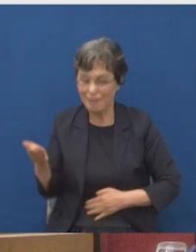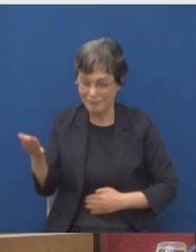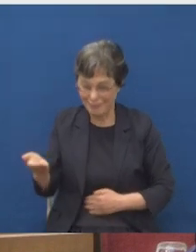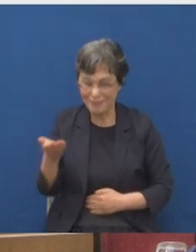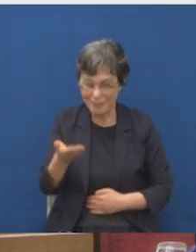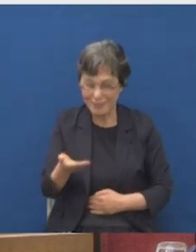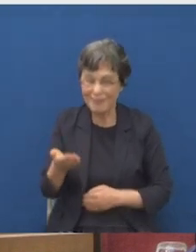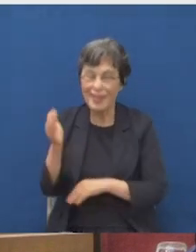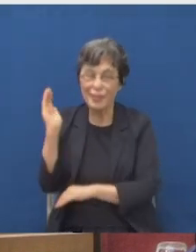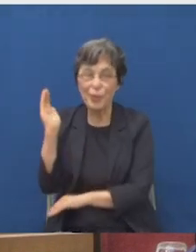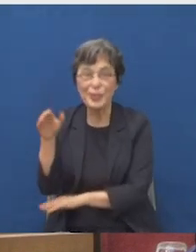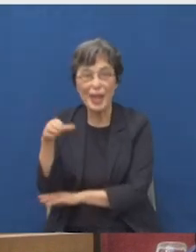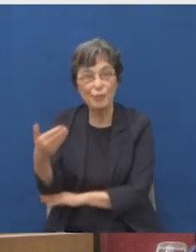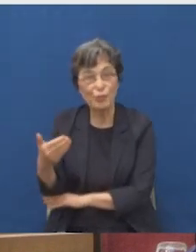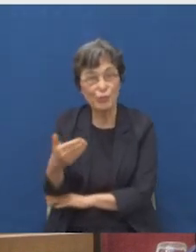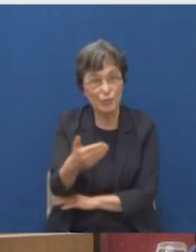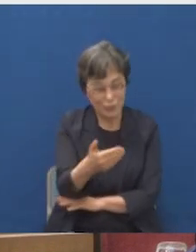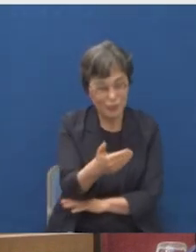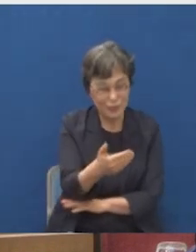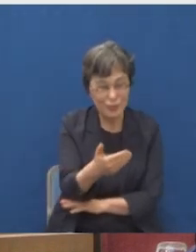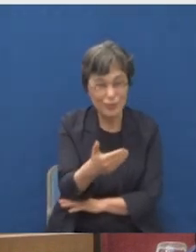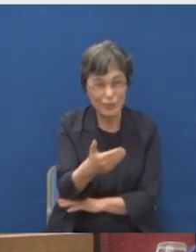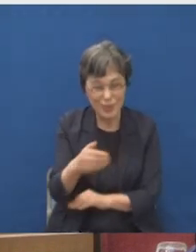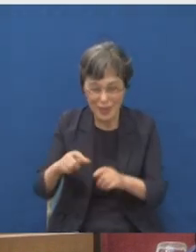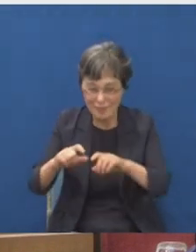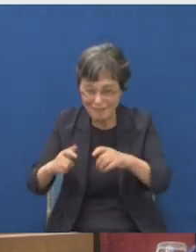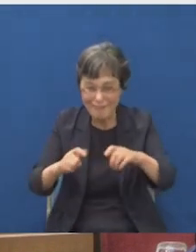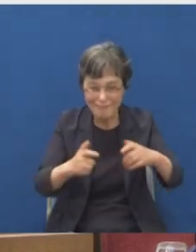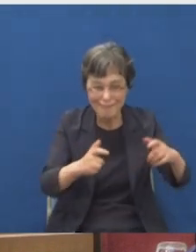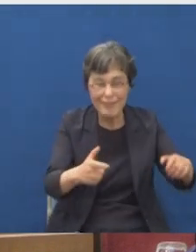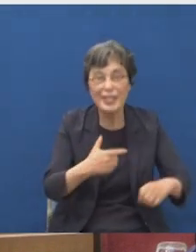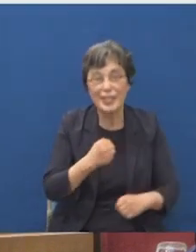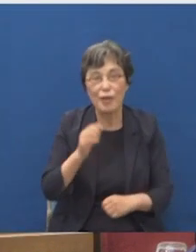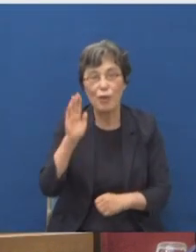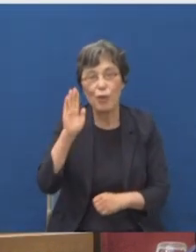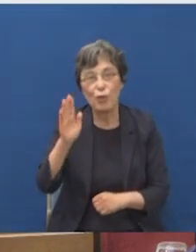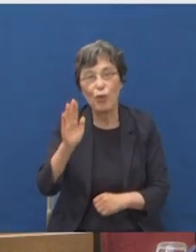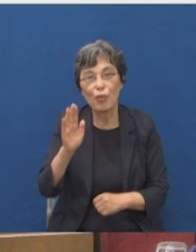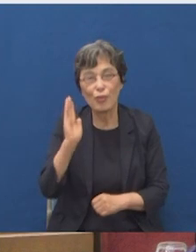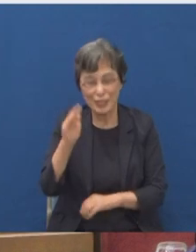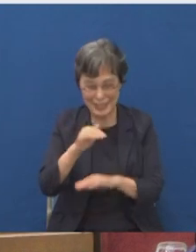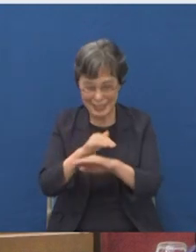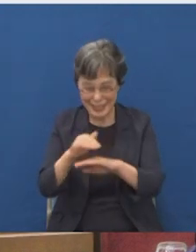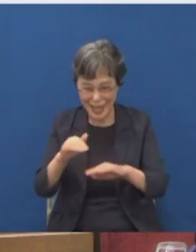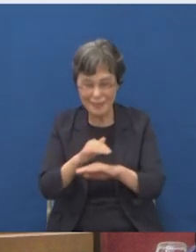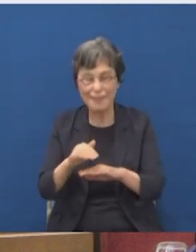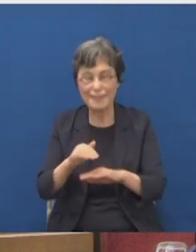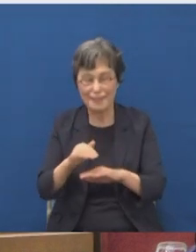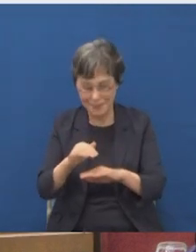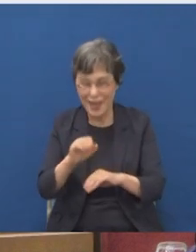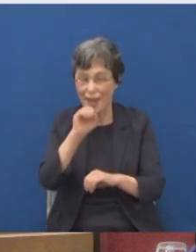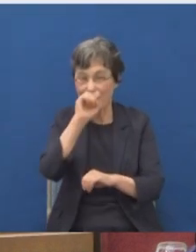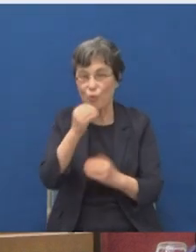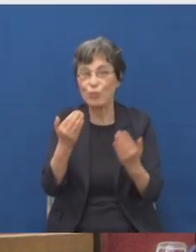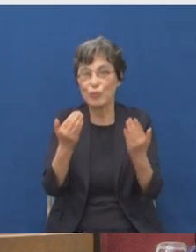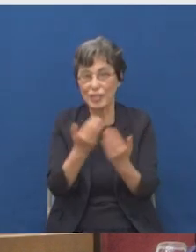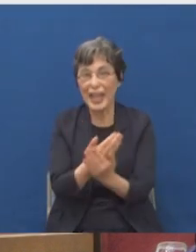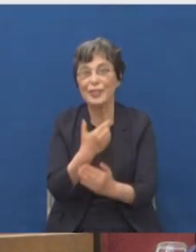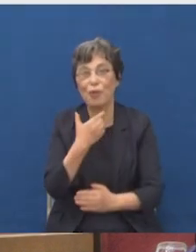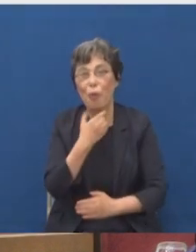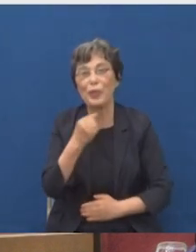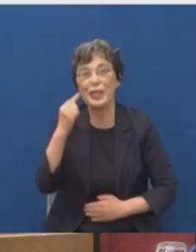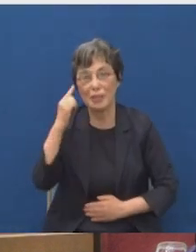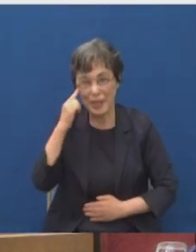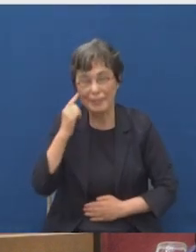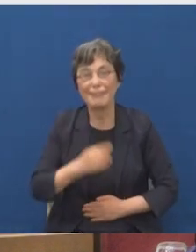各行政区、各府省について広げていって、今後の市政、区政機能の充実効果の強化して、充